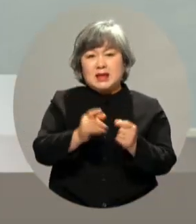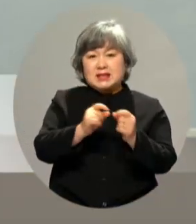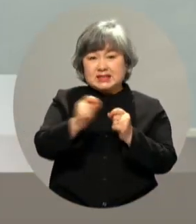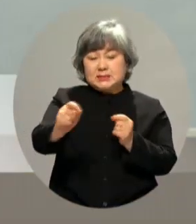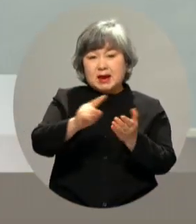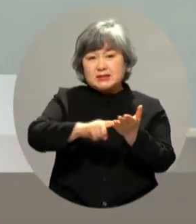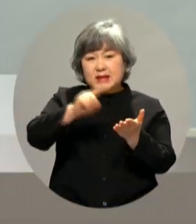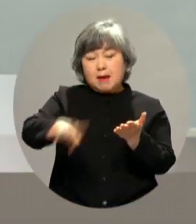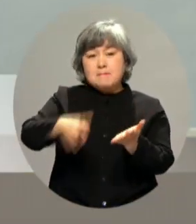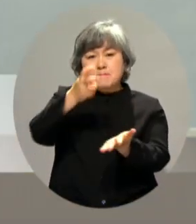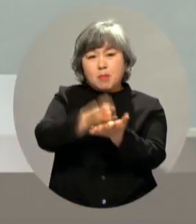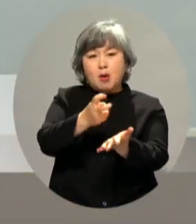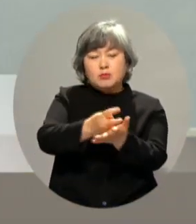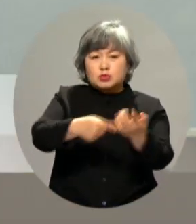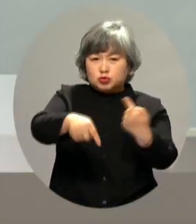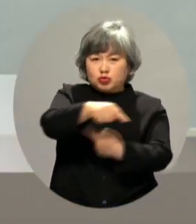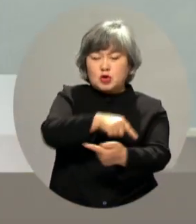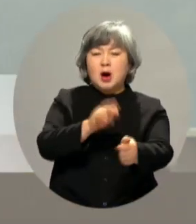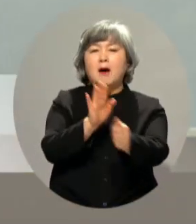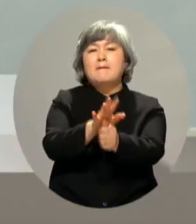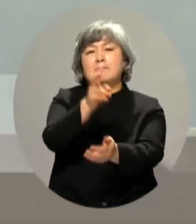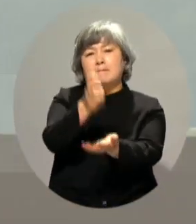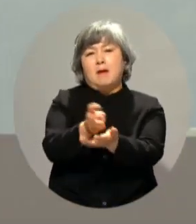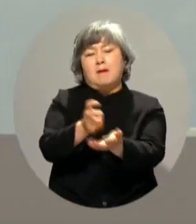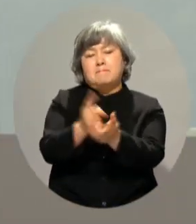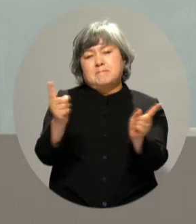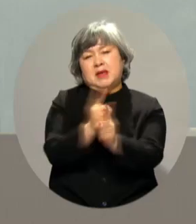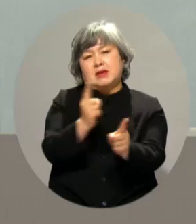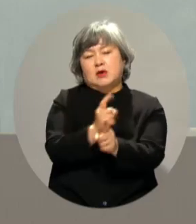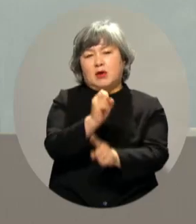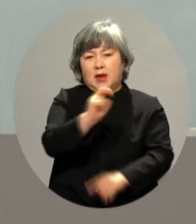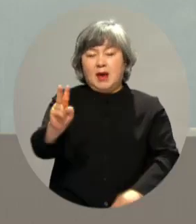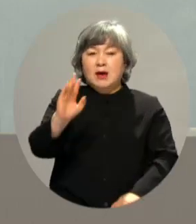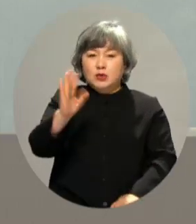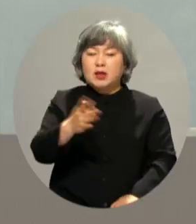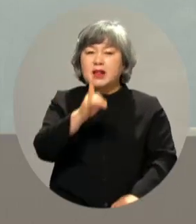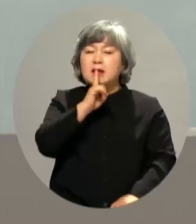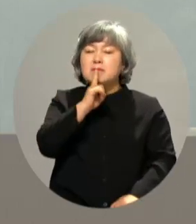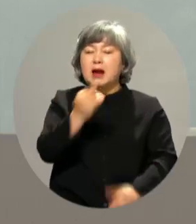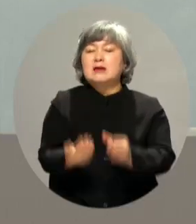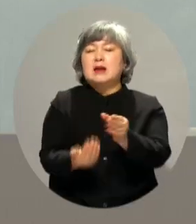지방세법과 발전소 주변 지역 지원법 등을 개정해야 한다는 지적이 또 다시 일고 있습니다